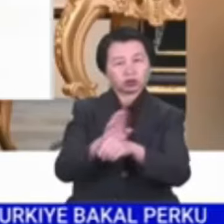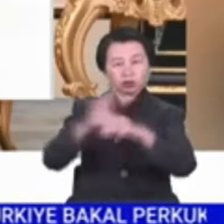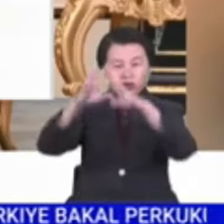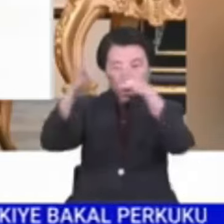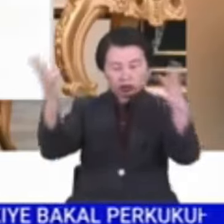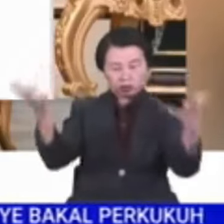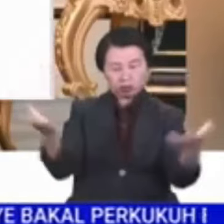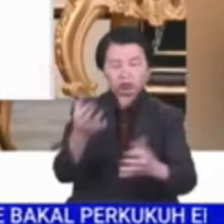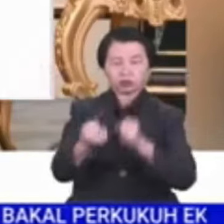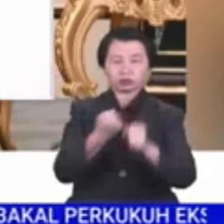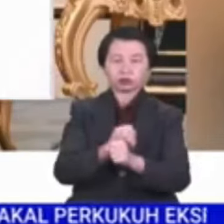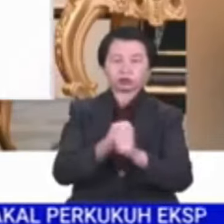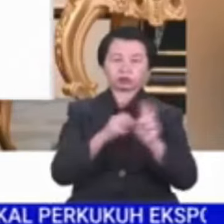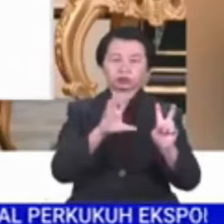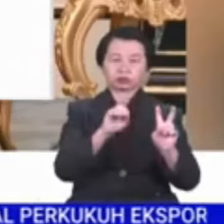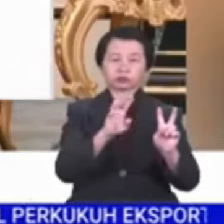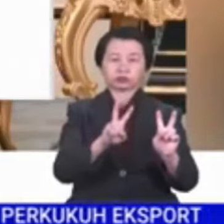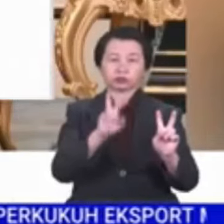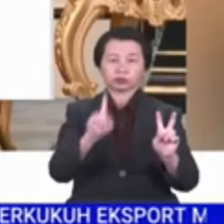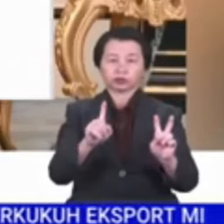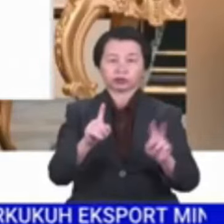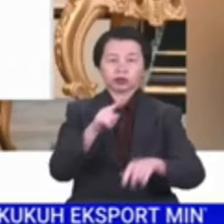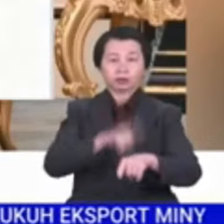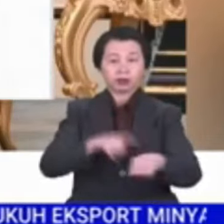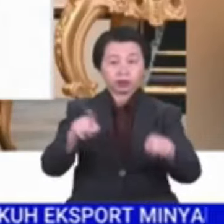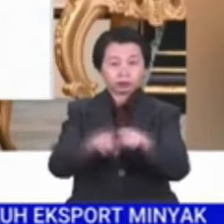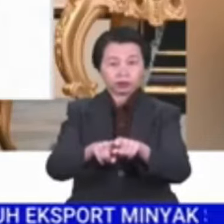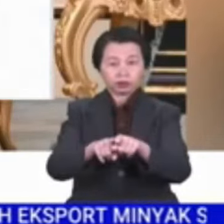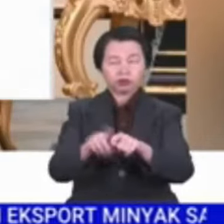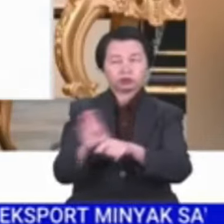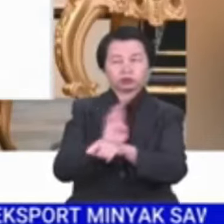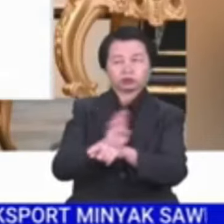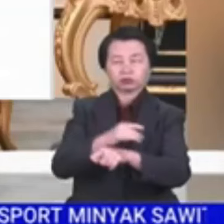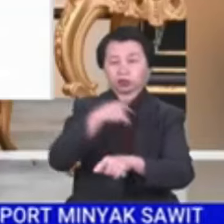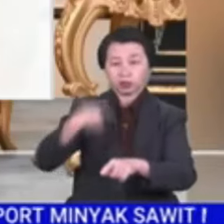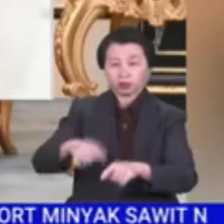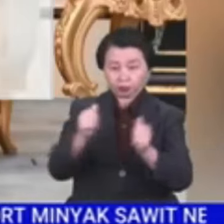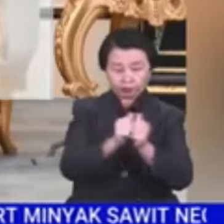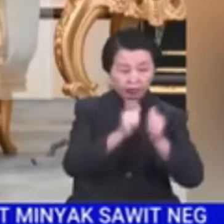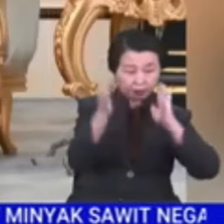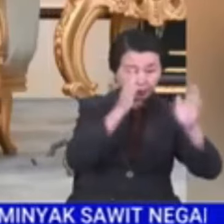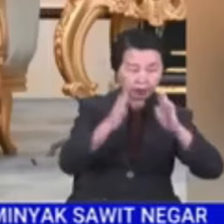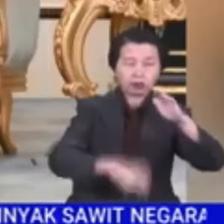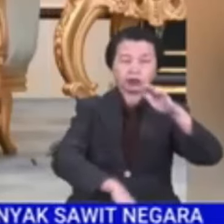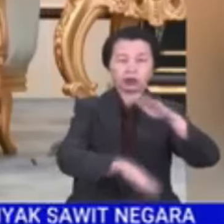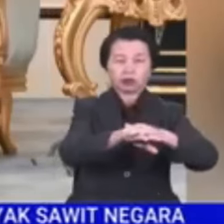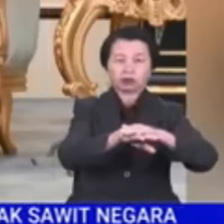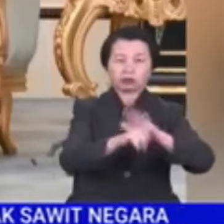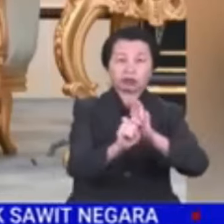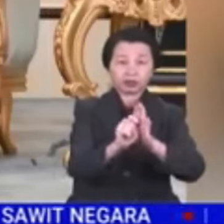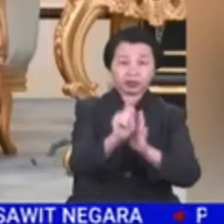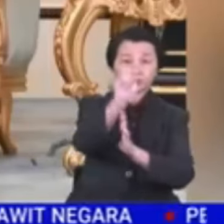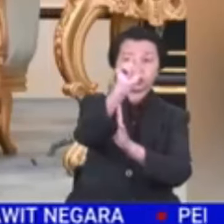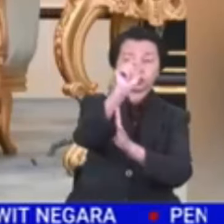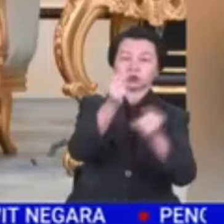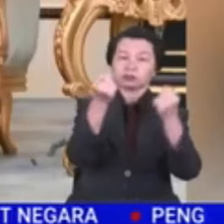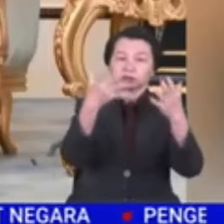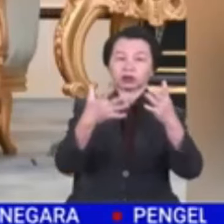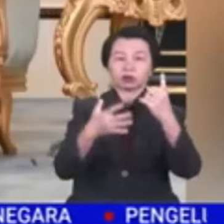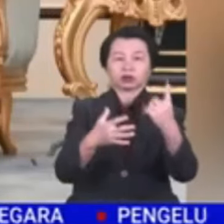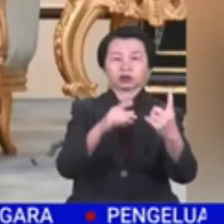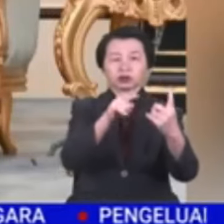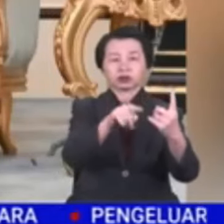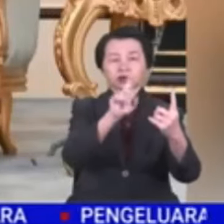Global negara pada tahun 2021 Pada masa sama jumlah dagangan Cina dengan Malaysia juga mencecah rekor tertinggi sebanyak